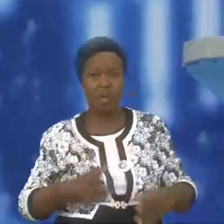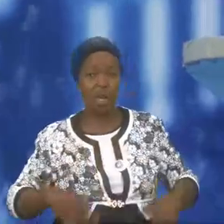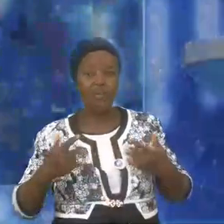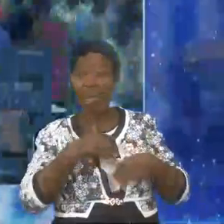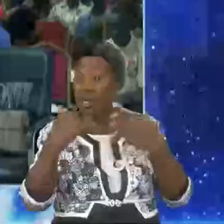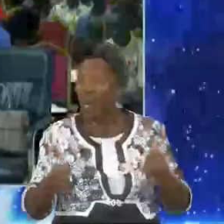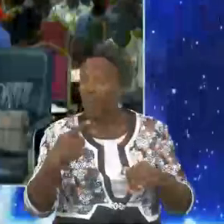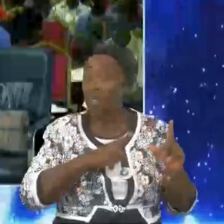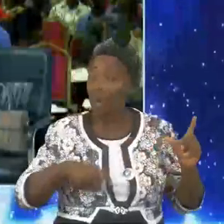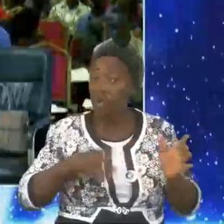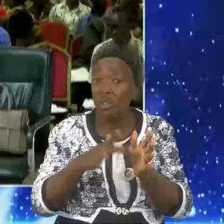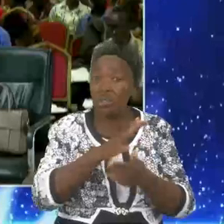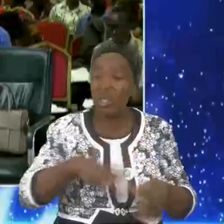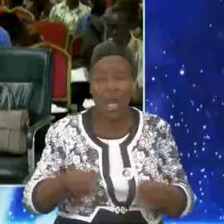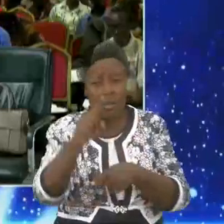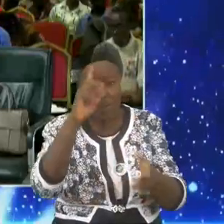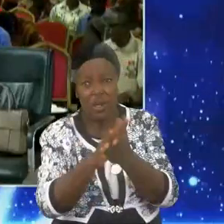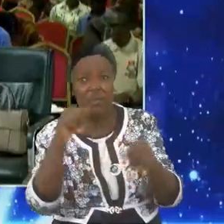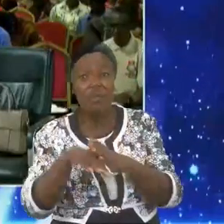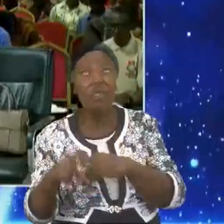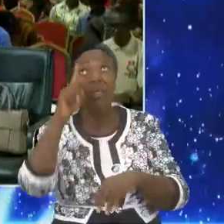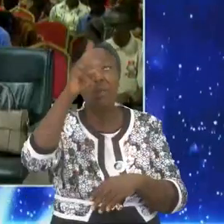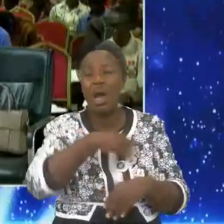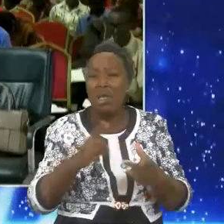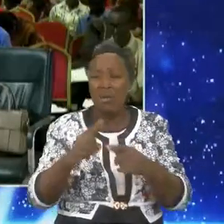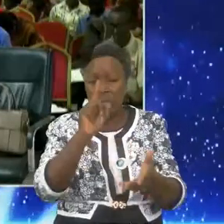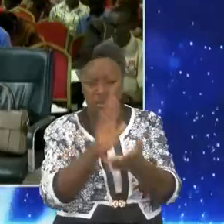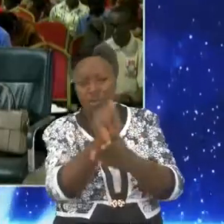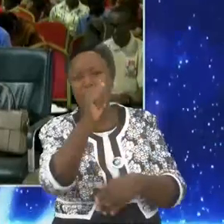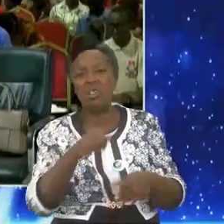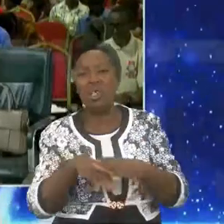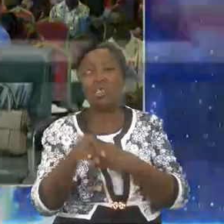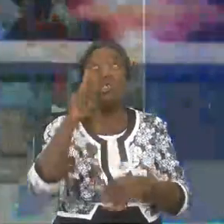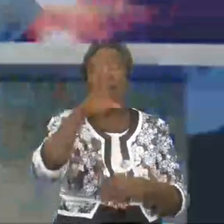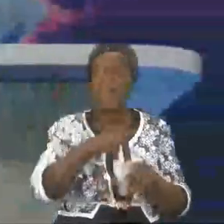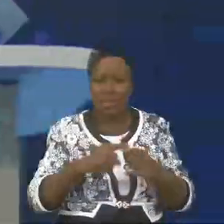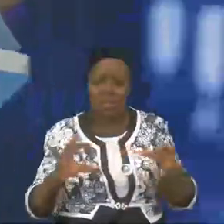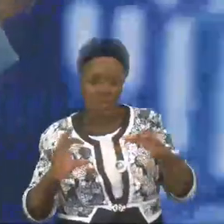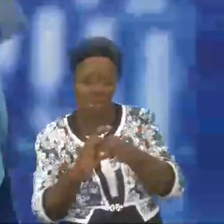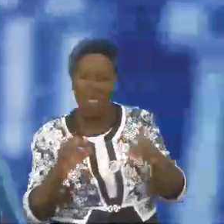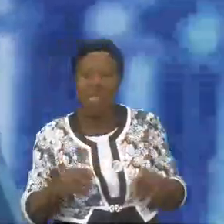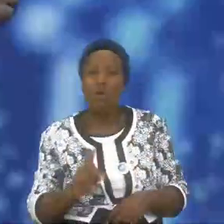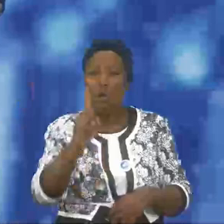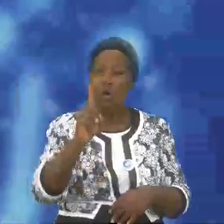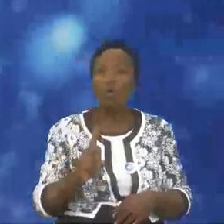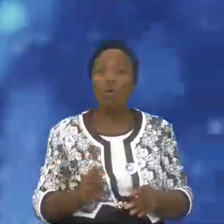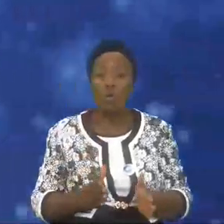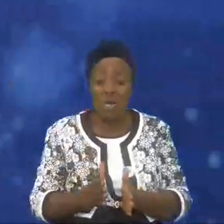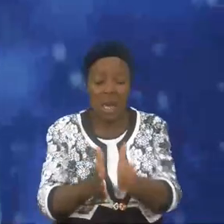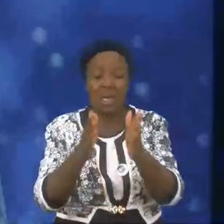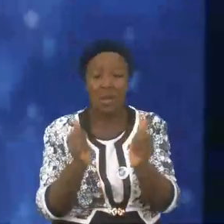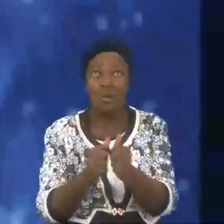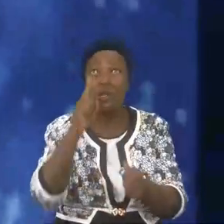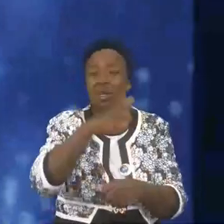Seigneur Jésus-Christ, comme nous croyons en lui, comme nous lui faisons confiance, comme nous nous connectons directement avec